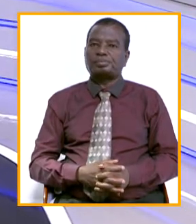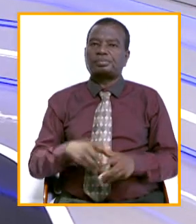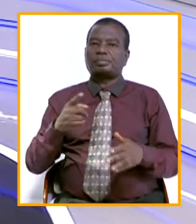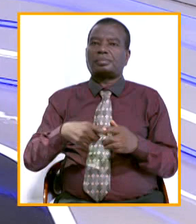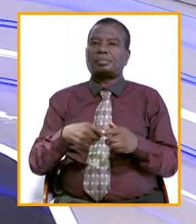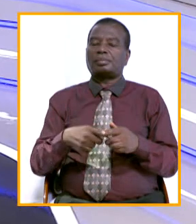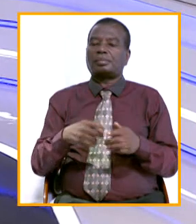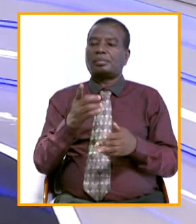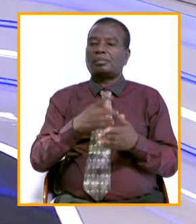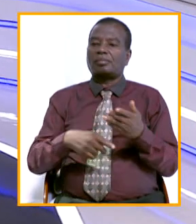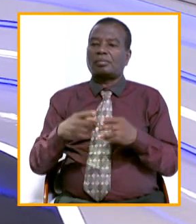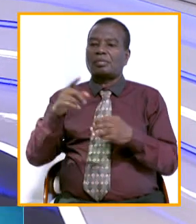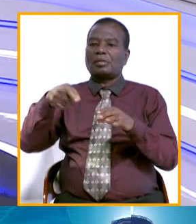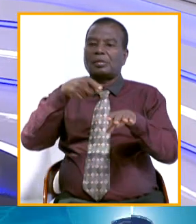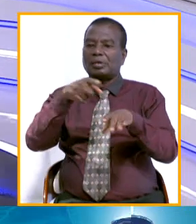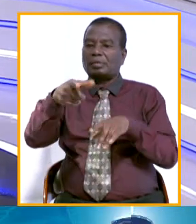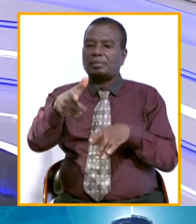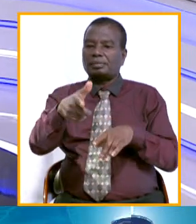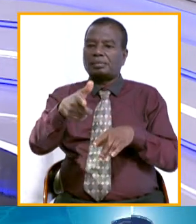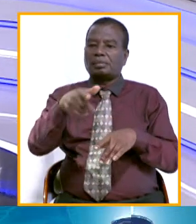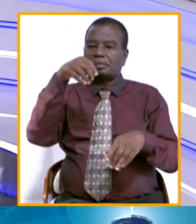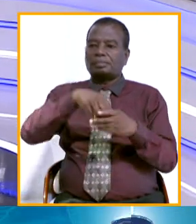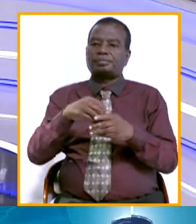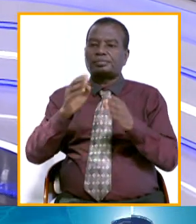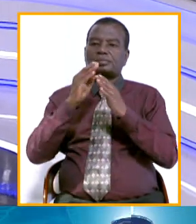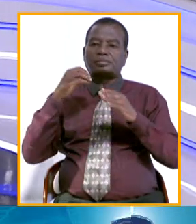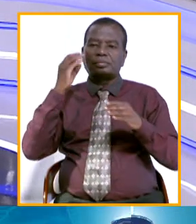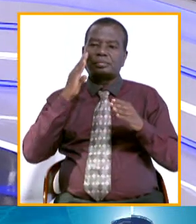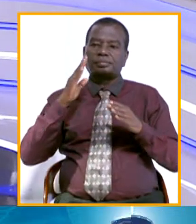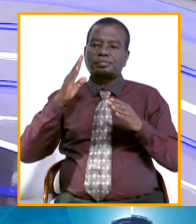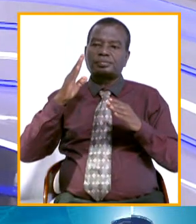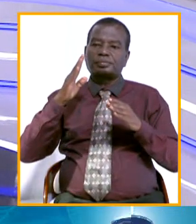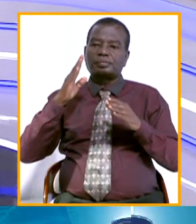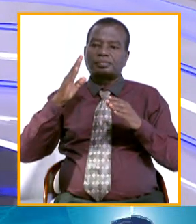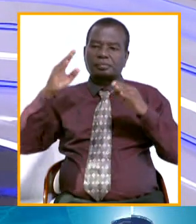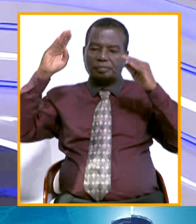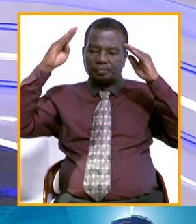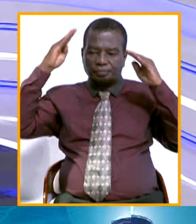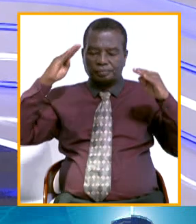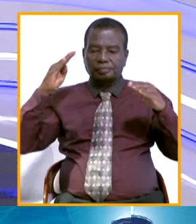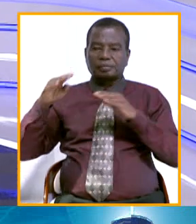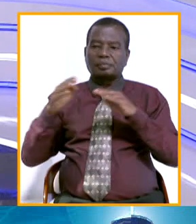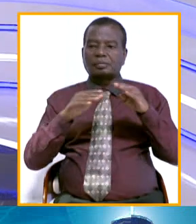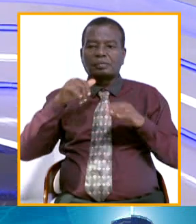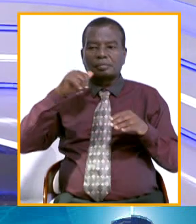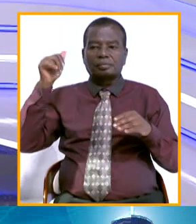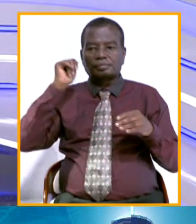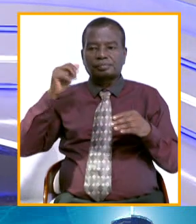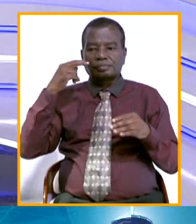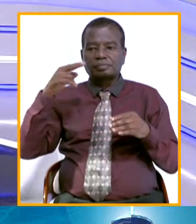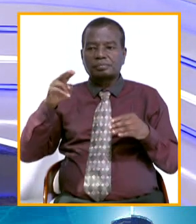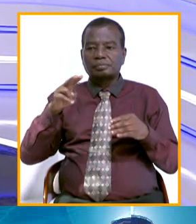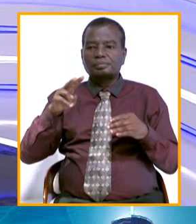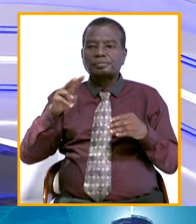quelques encablures du palais de la présidence de la République, dans les locaux de la primature, s'est tenue hier la revue 2022